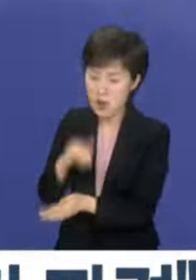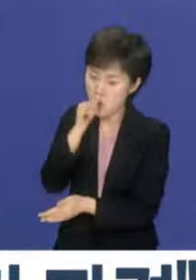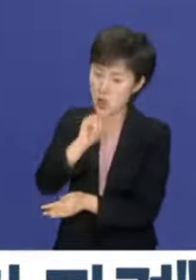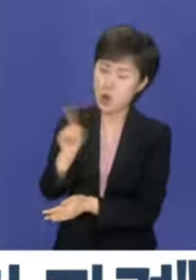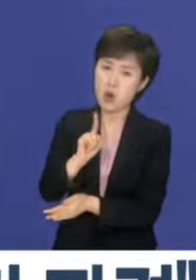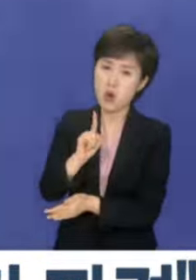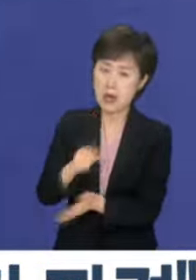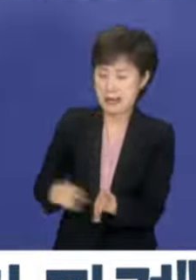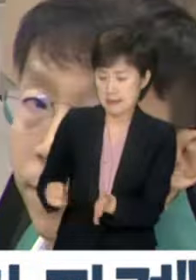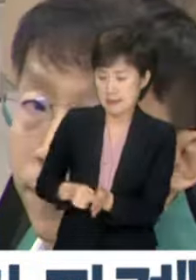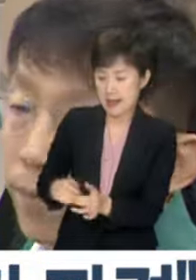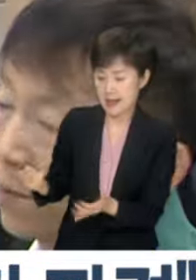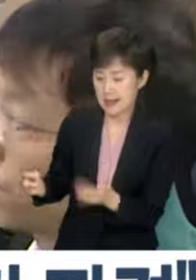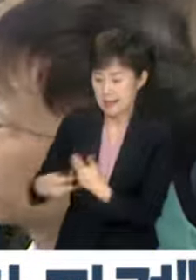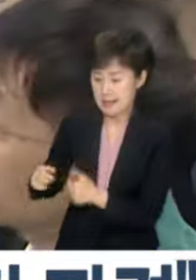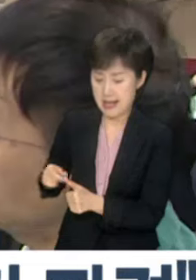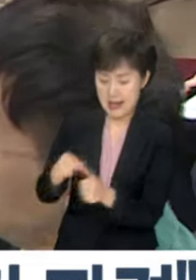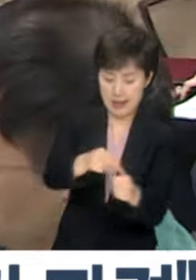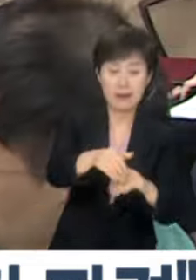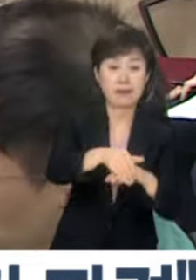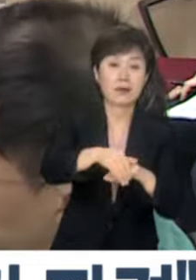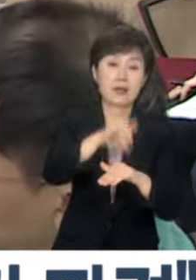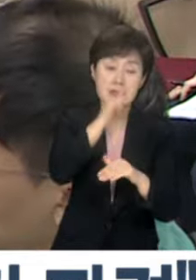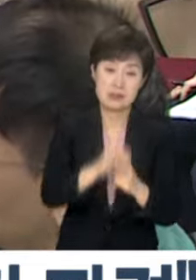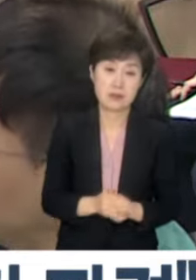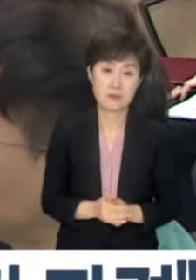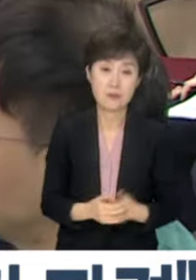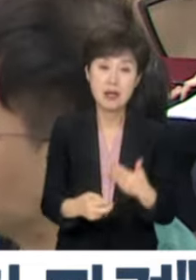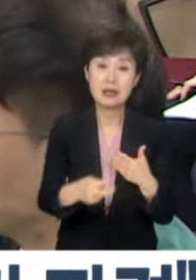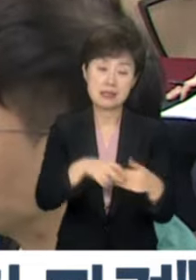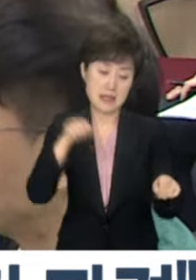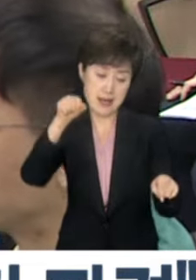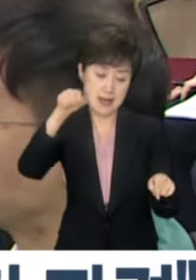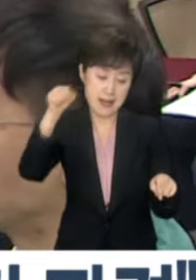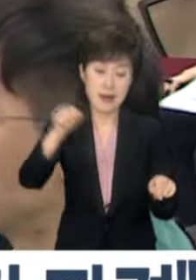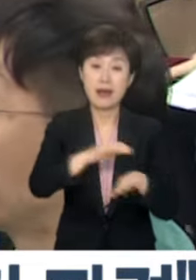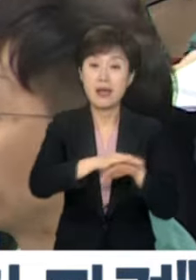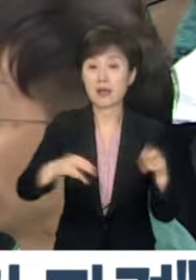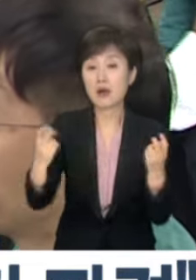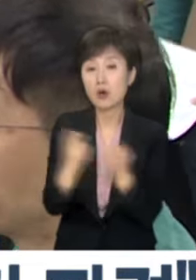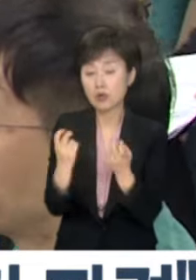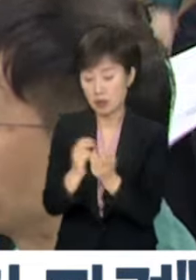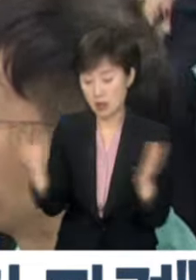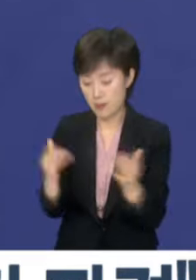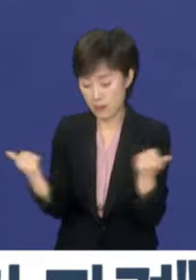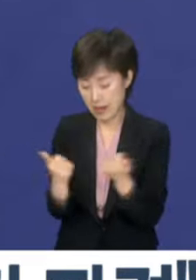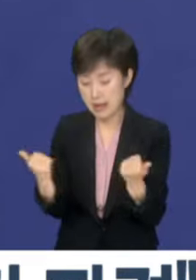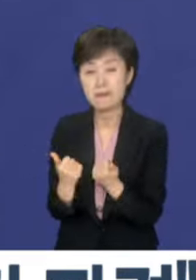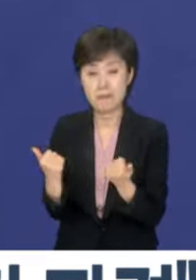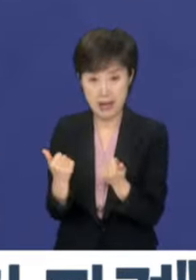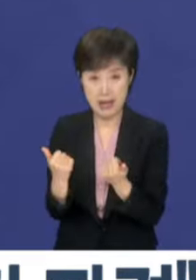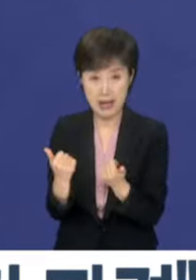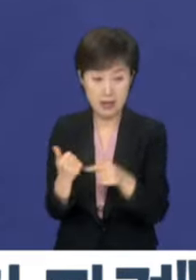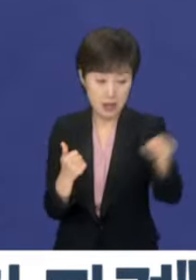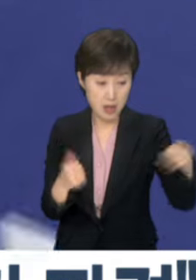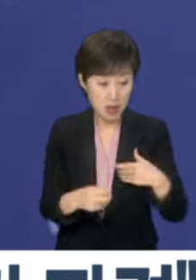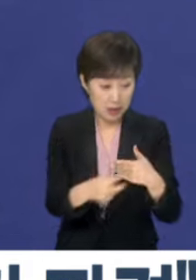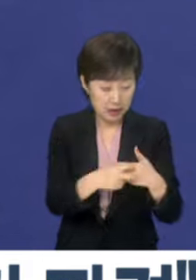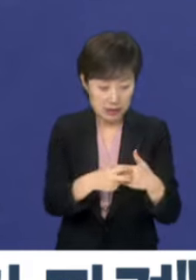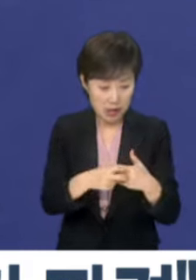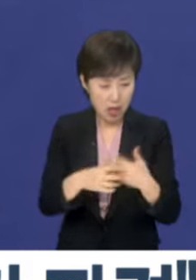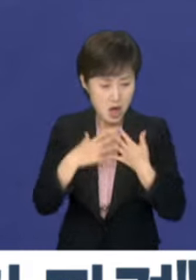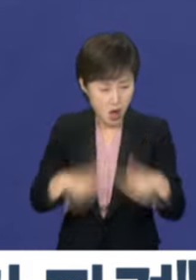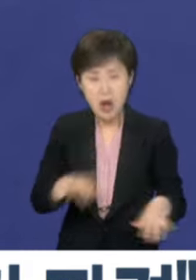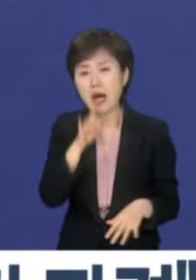파견하겠다고 말했습니다 조장관 오늘 의사 집단행동 중앙 재난안전 대책본부 회의에서 현장 의료진들이 지치지